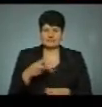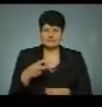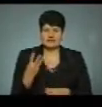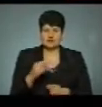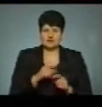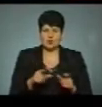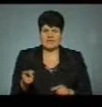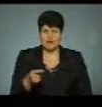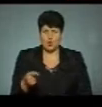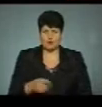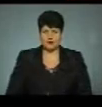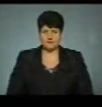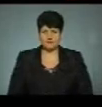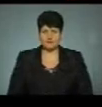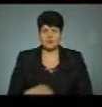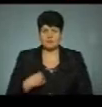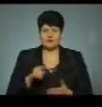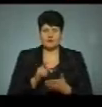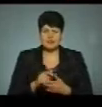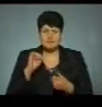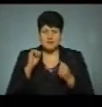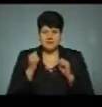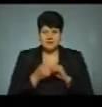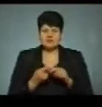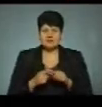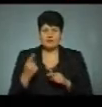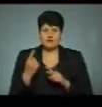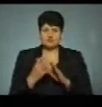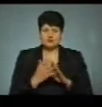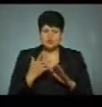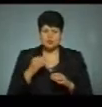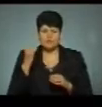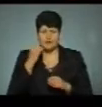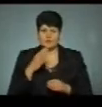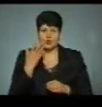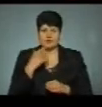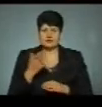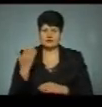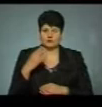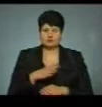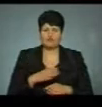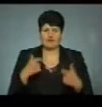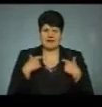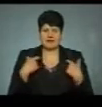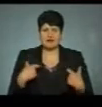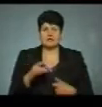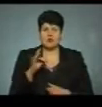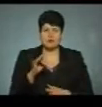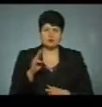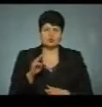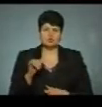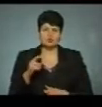школі Тернополя. Ми повинні пам'ятати, в першу чергу, це пам'ять, що колись був такий генерал, як Роман